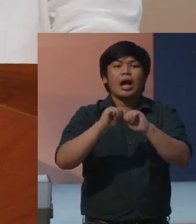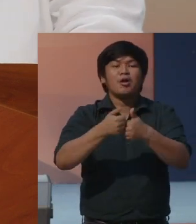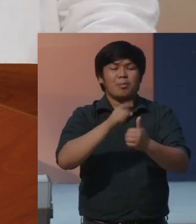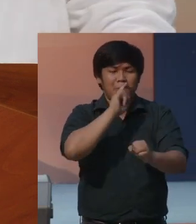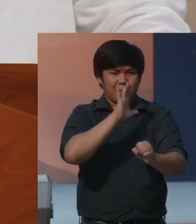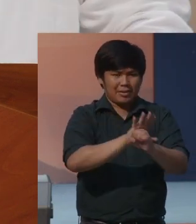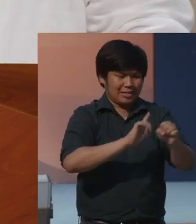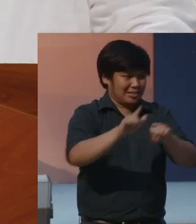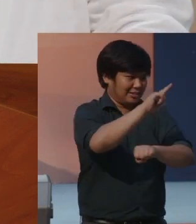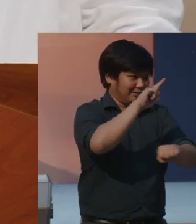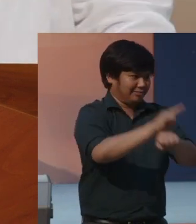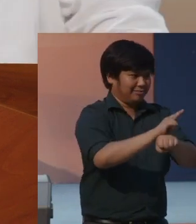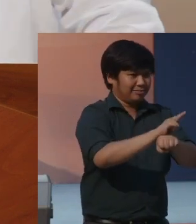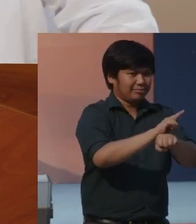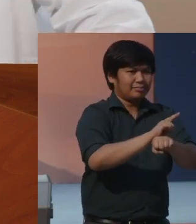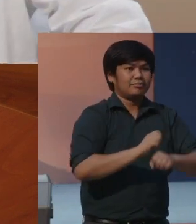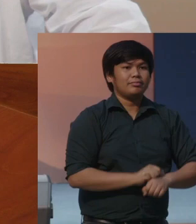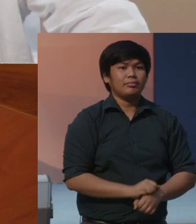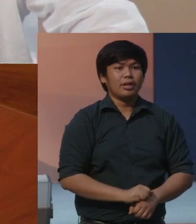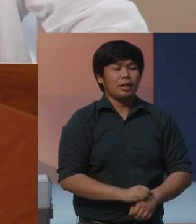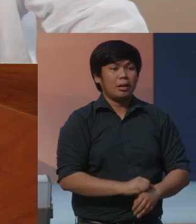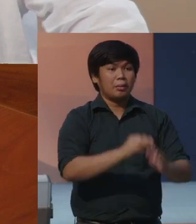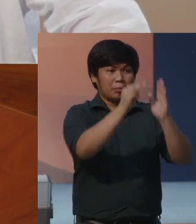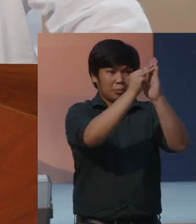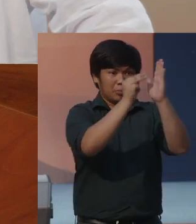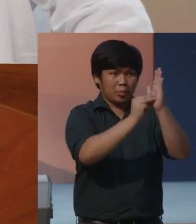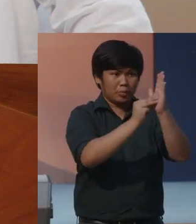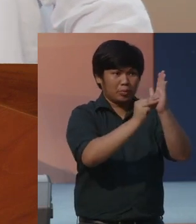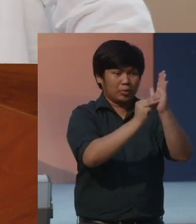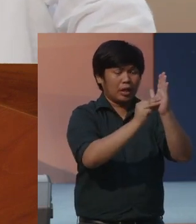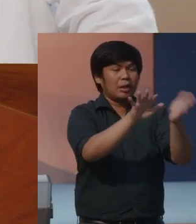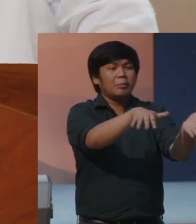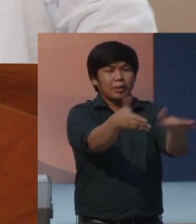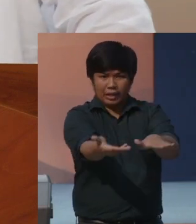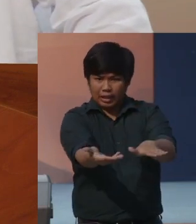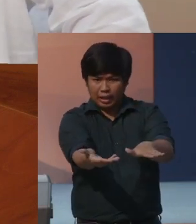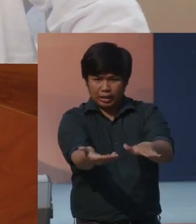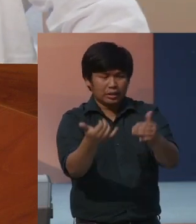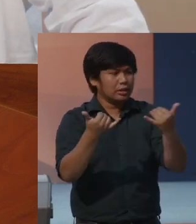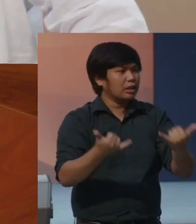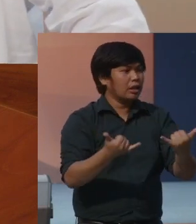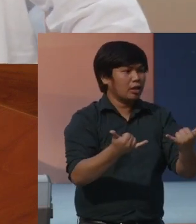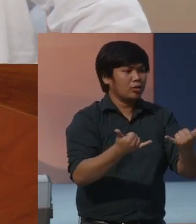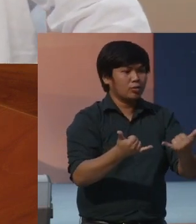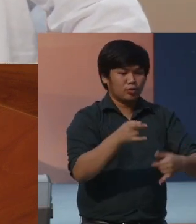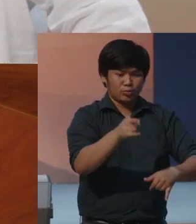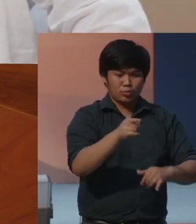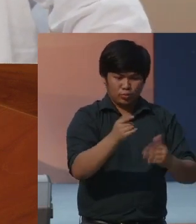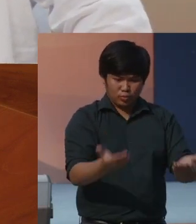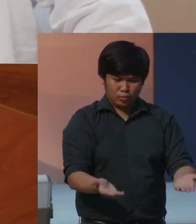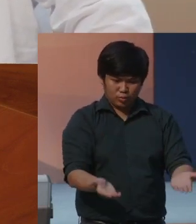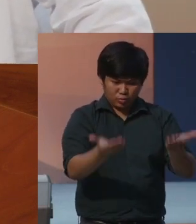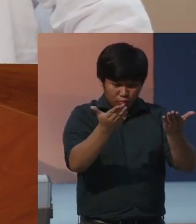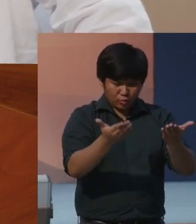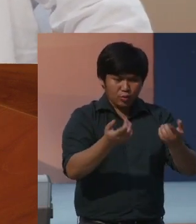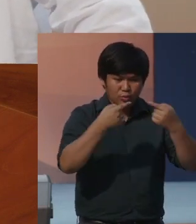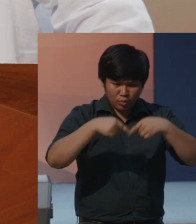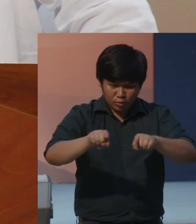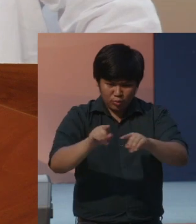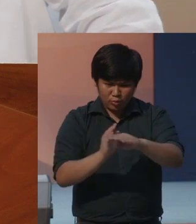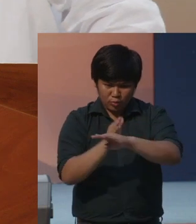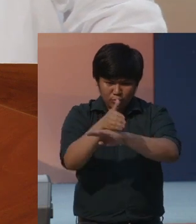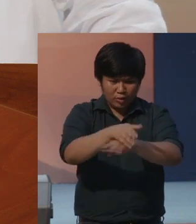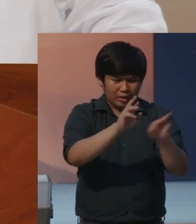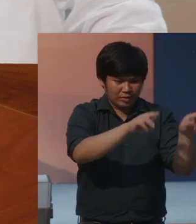chapter 1, verses 2-5, "Moses, my servant, is dead. Now therefore arise. Go over this Jordan, you and all